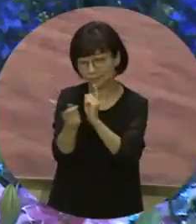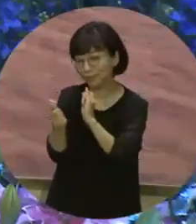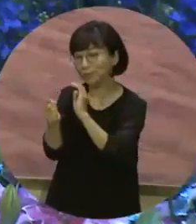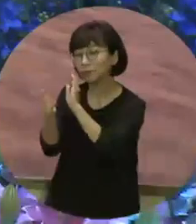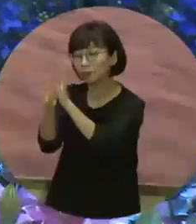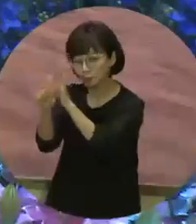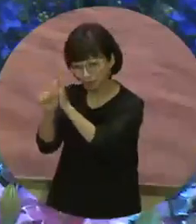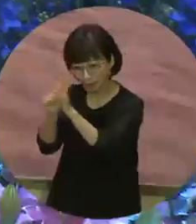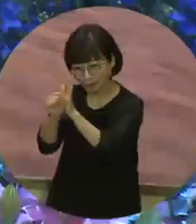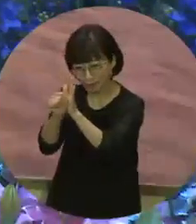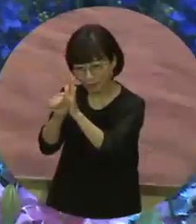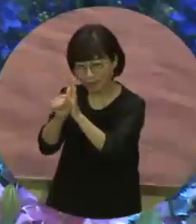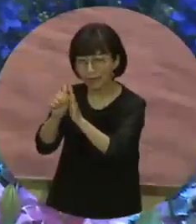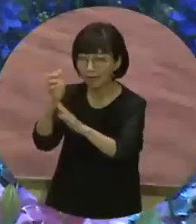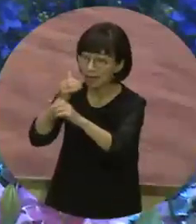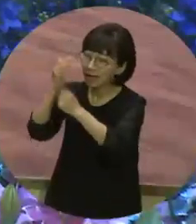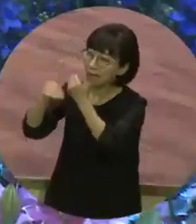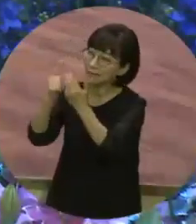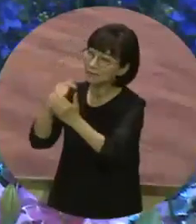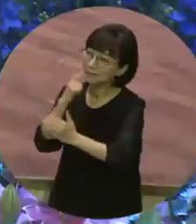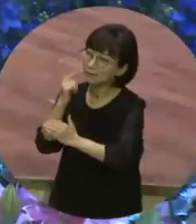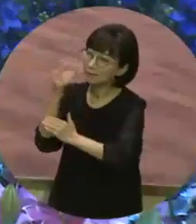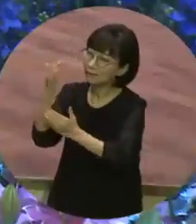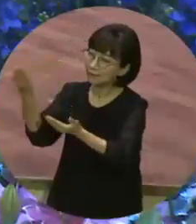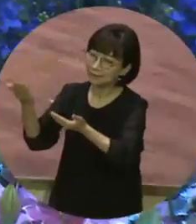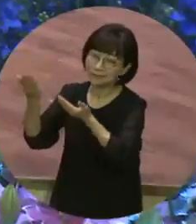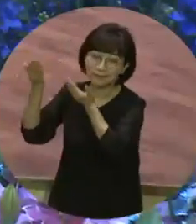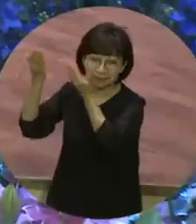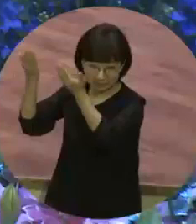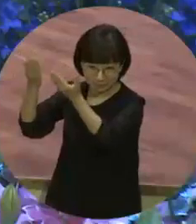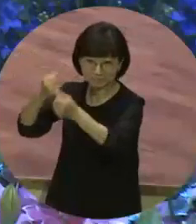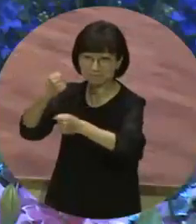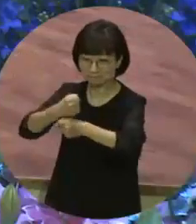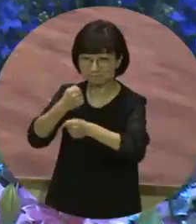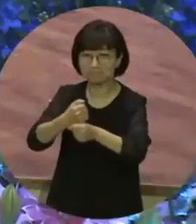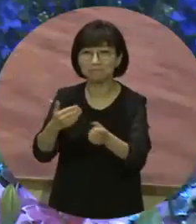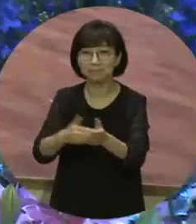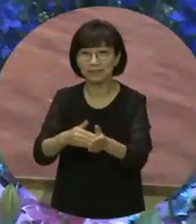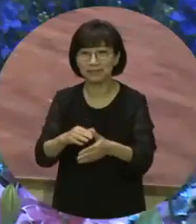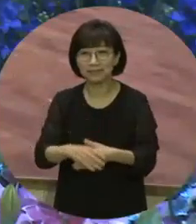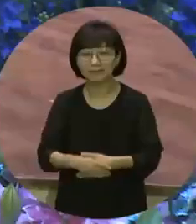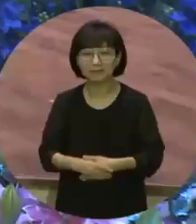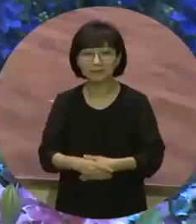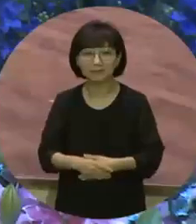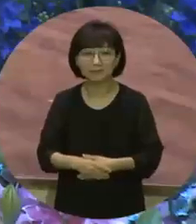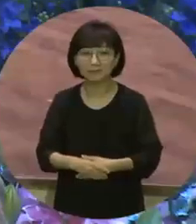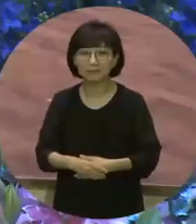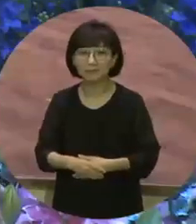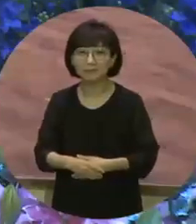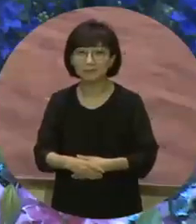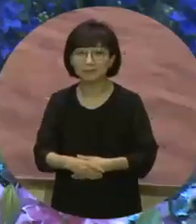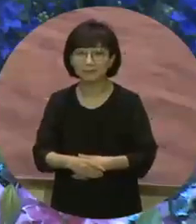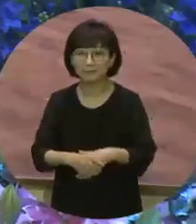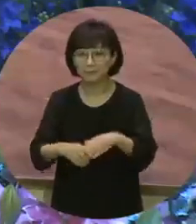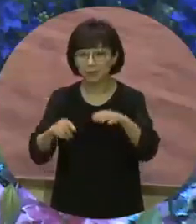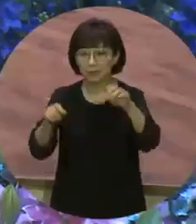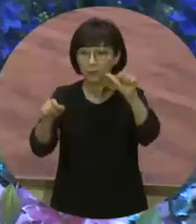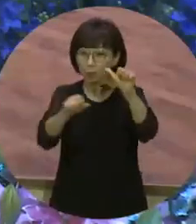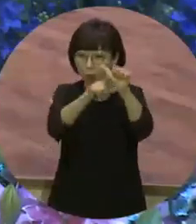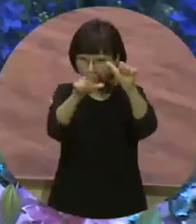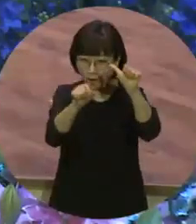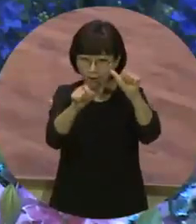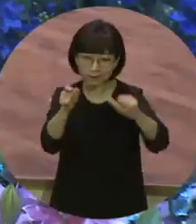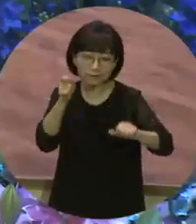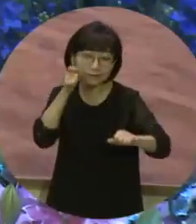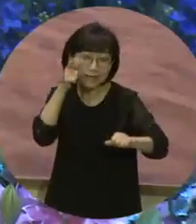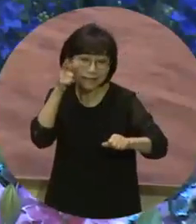하는 존재감을 가정에서 발휘해야 된다. 그런 말이죠. 매년 5월에 가정의 달인데,